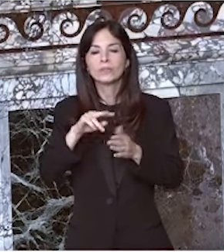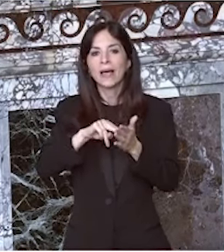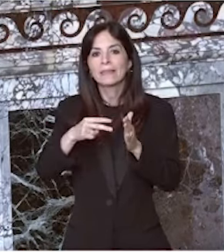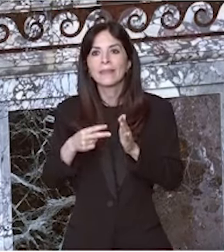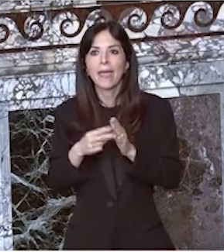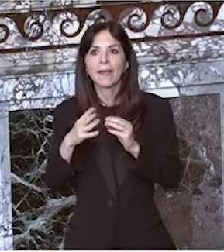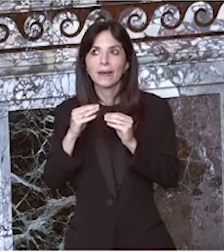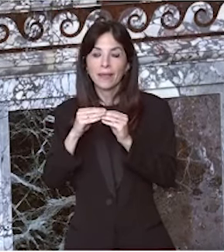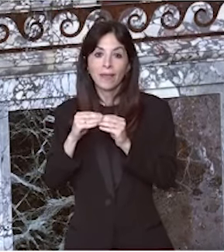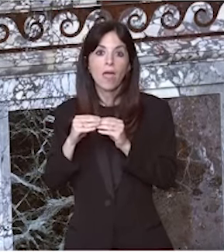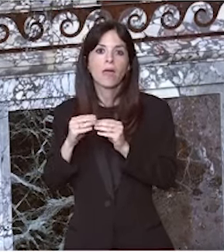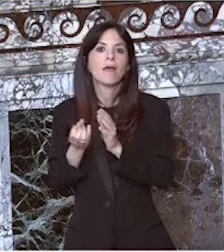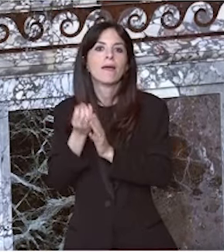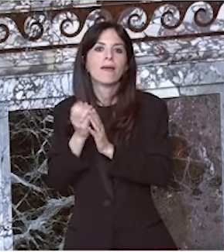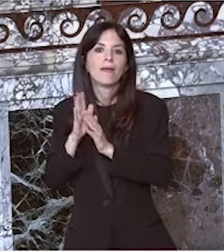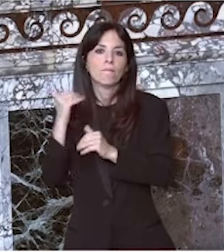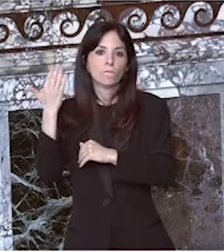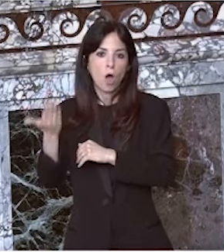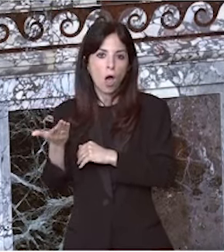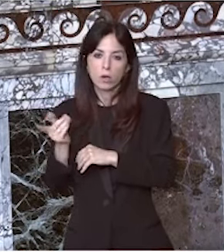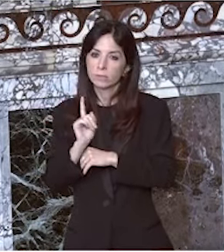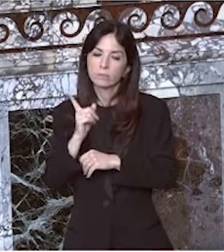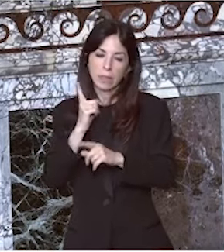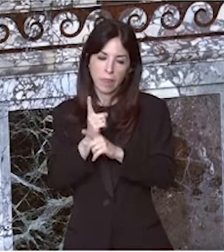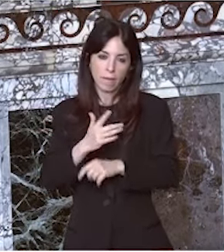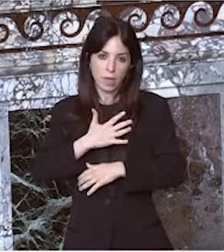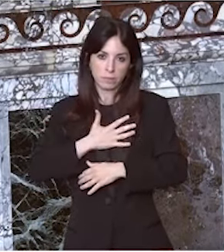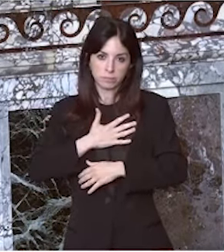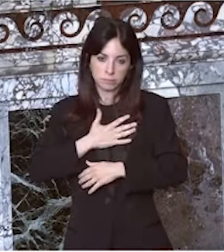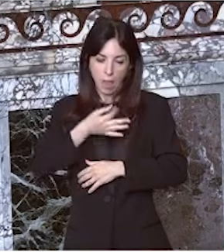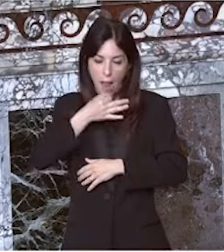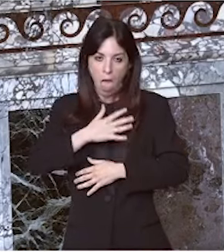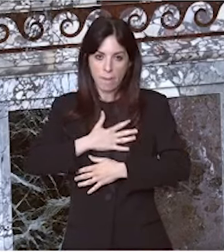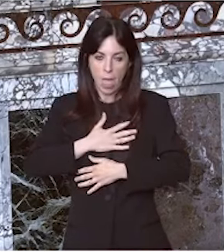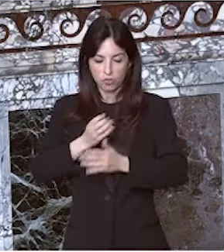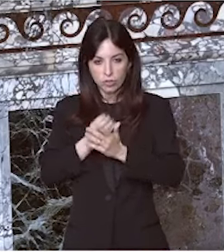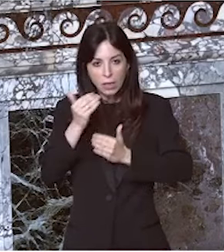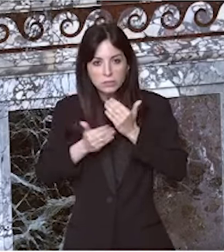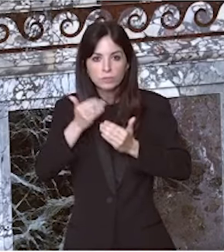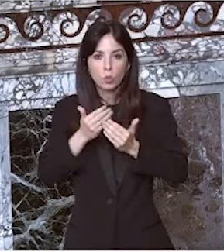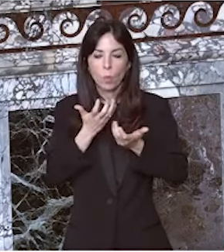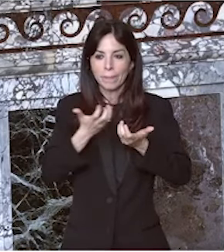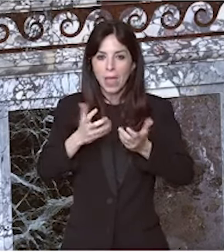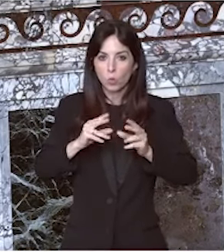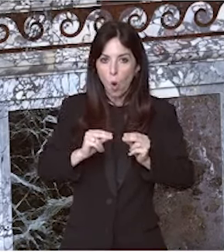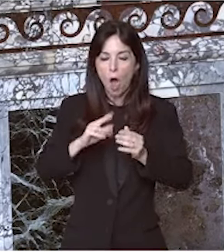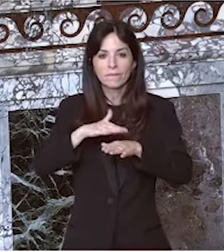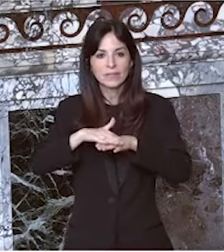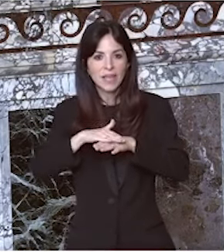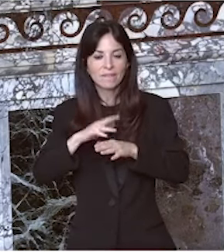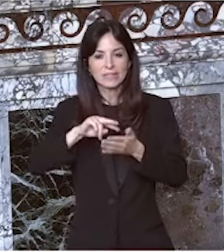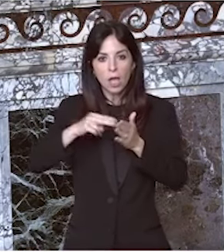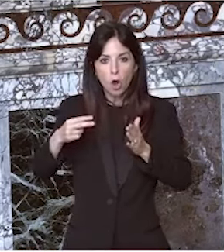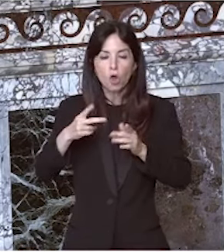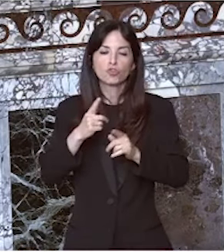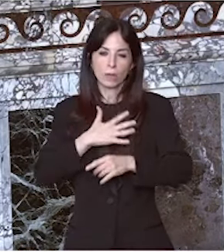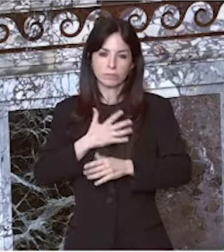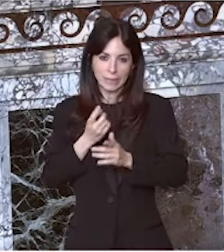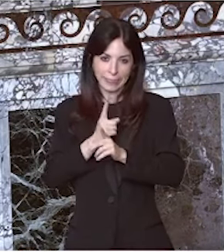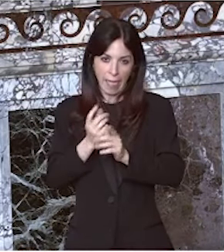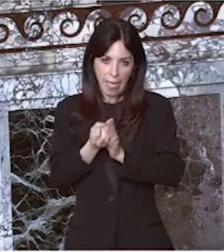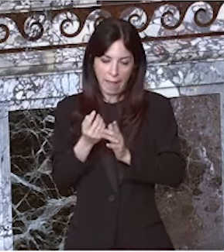realizzate altrove. Dobbiamo accrescere la nostra capacità di sviluppare nuovi beni, servizi e tecnologie. Il